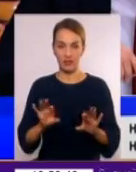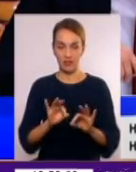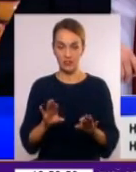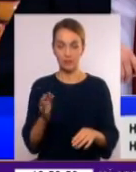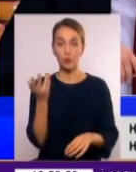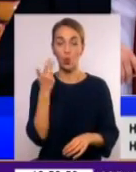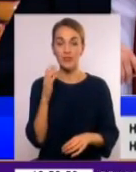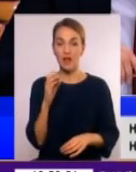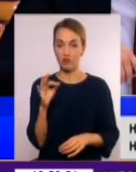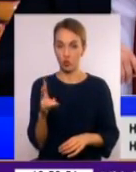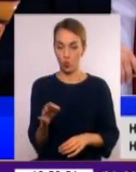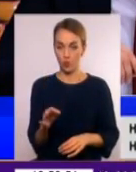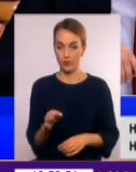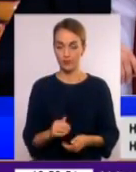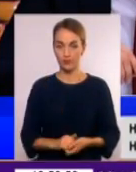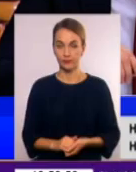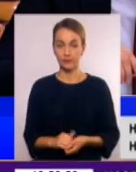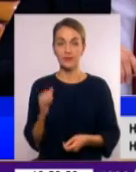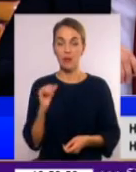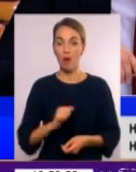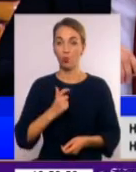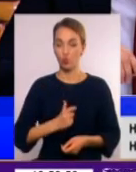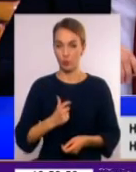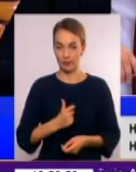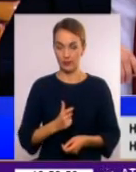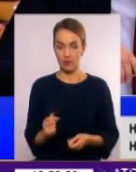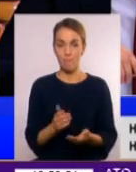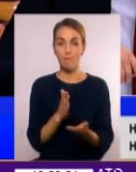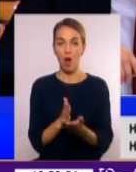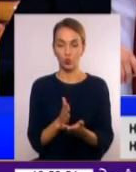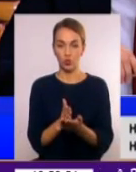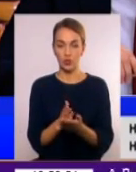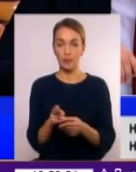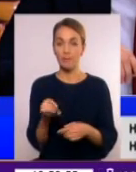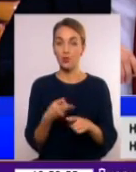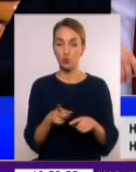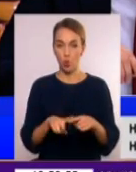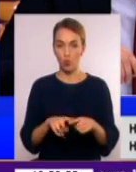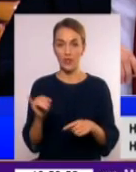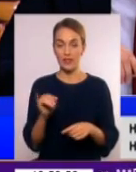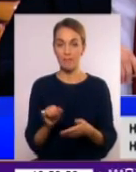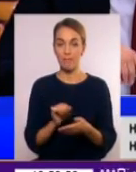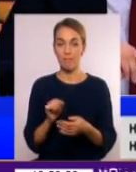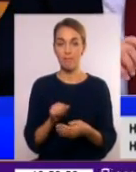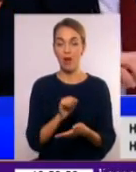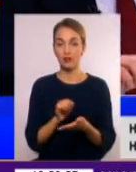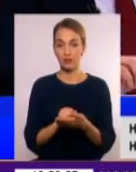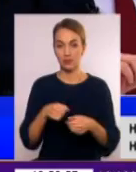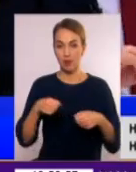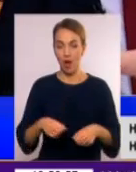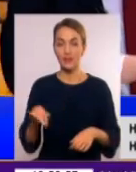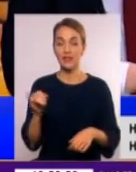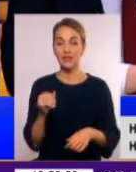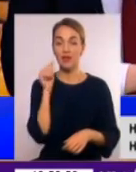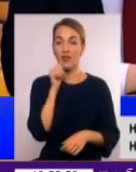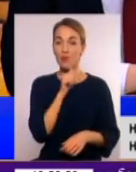Коли Савченко сама по собі, маючи при цьому і мандат, і інформацію таємну,